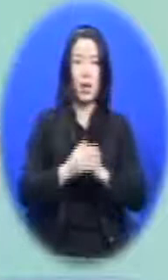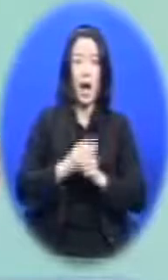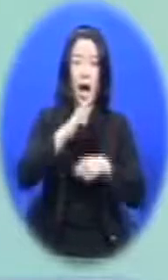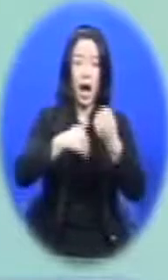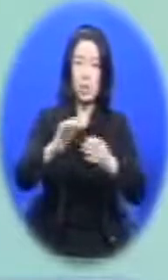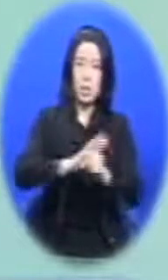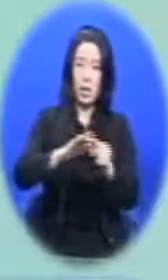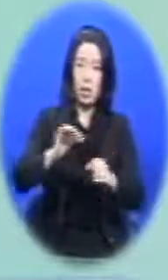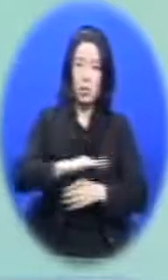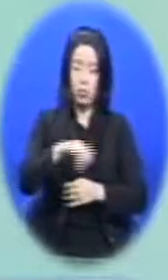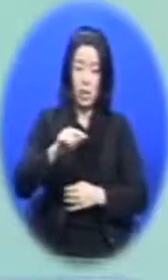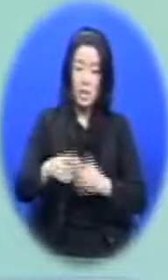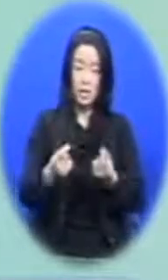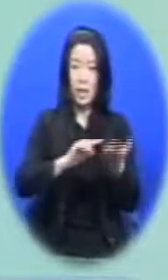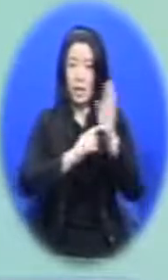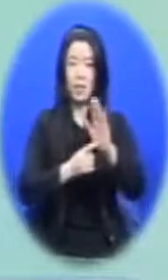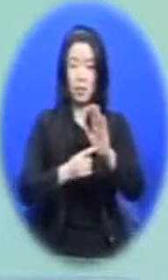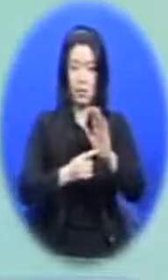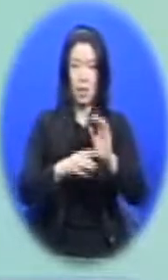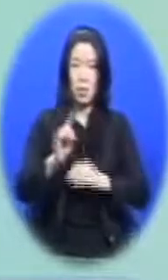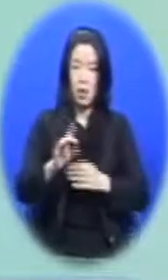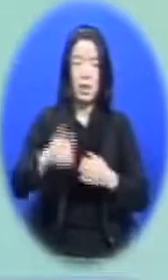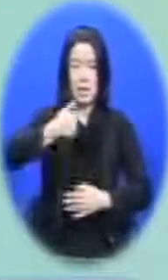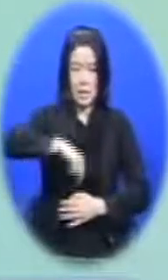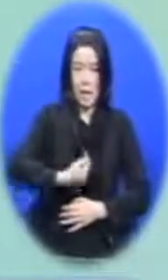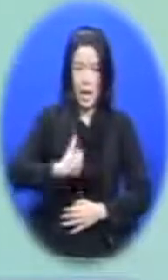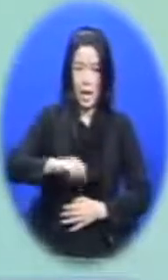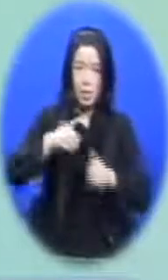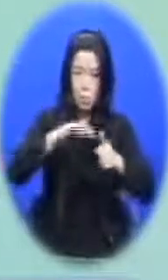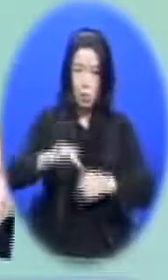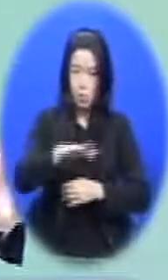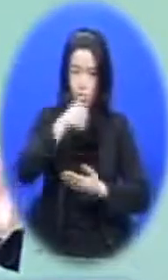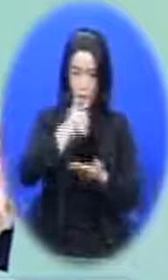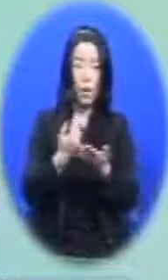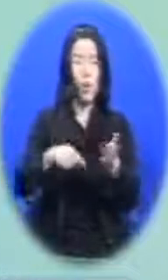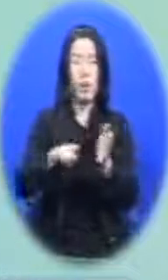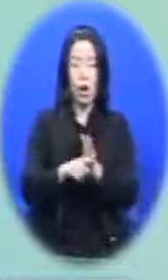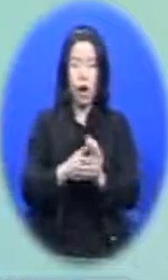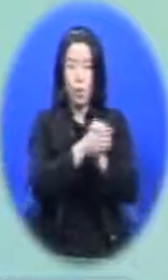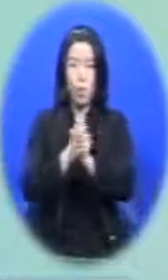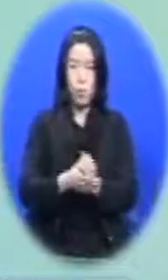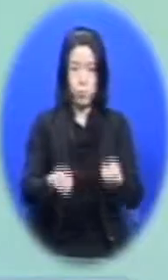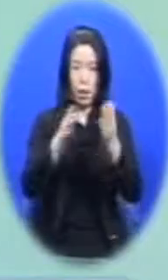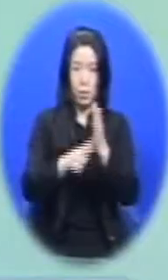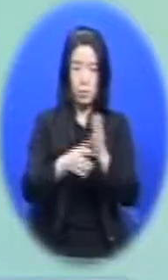사랑이 우리에게 이렇게 드러났으니 자기 아들을 보내어 우리의 죄를 위하여 화목제물이 되게 하신